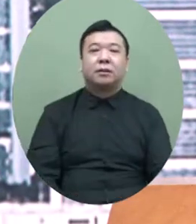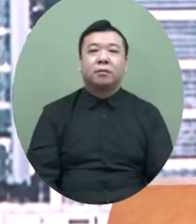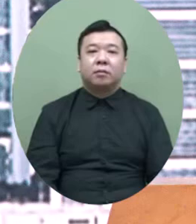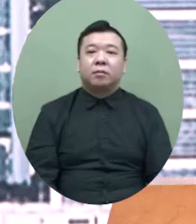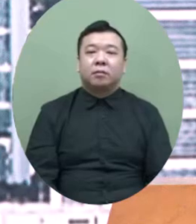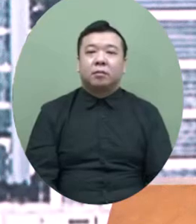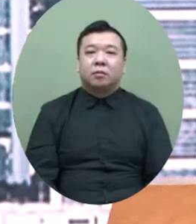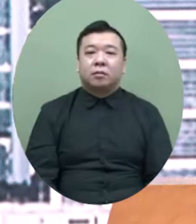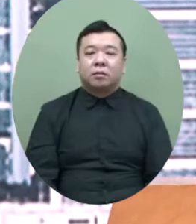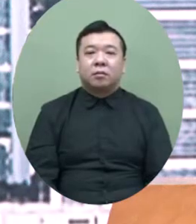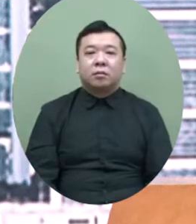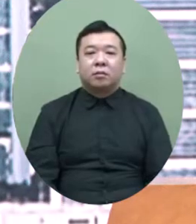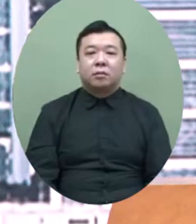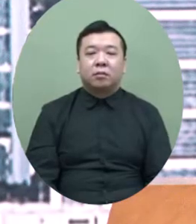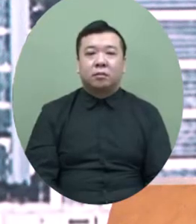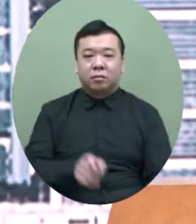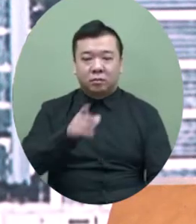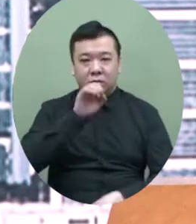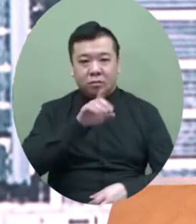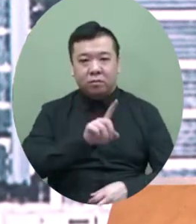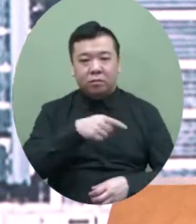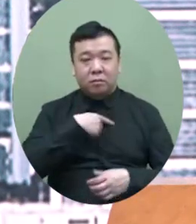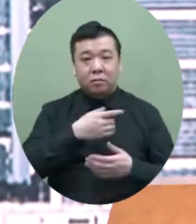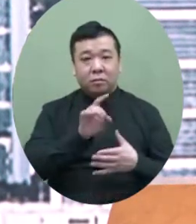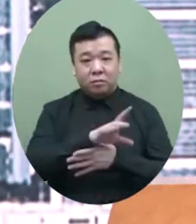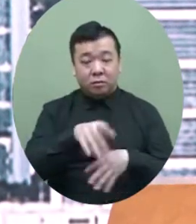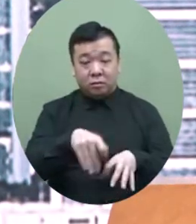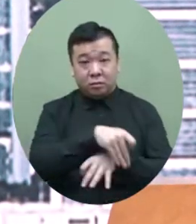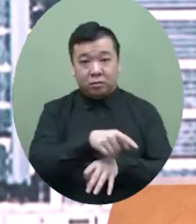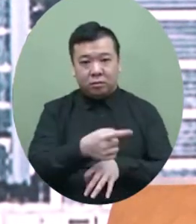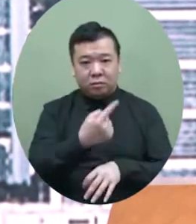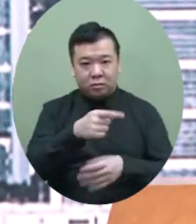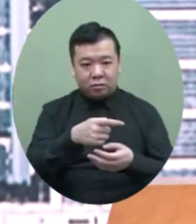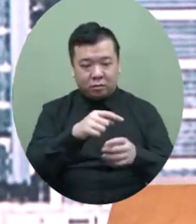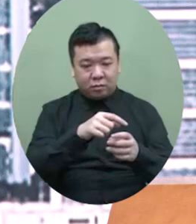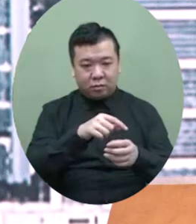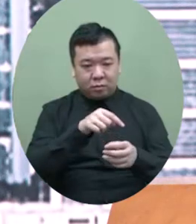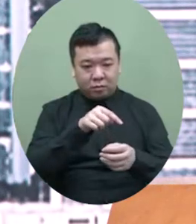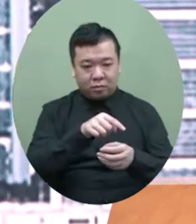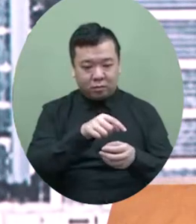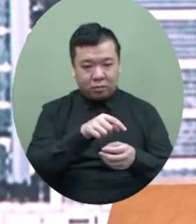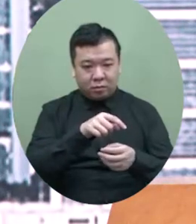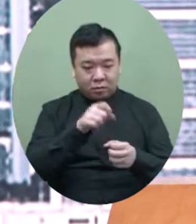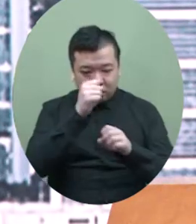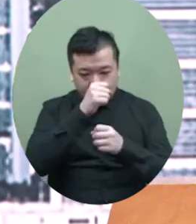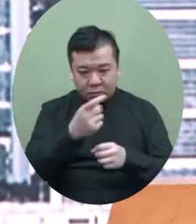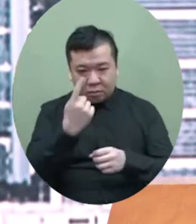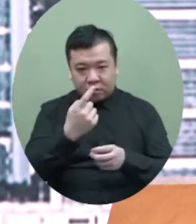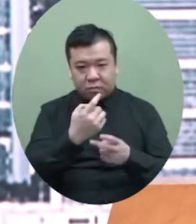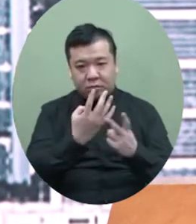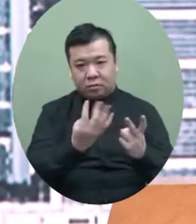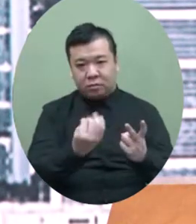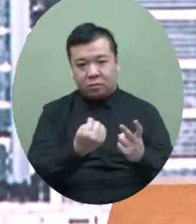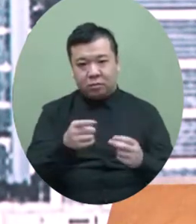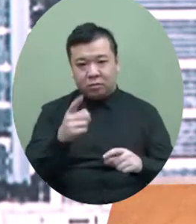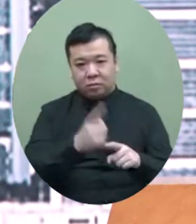動嚇。據說咧我哋早前嘅合約嘅單價每一個檢測240蚊咧，係